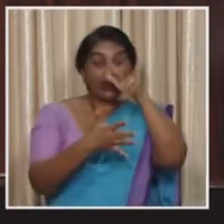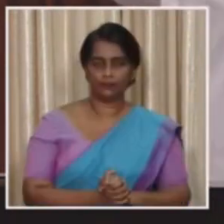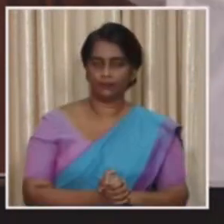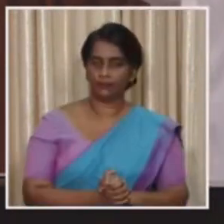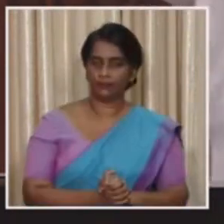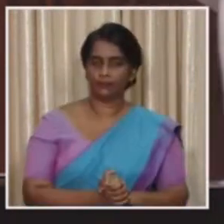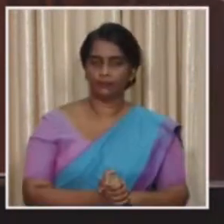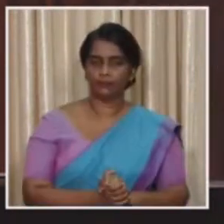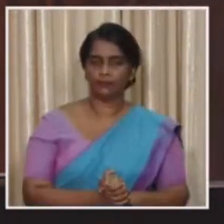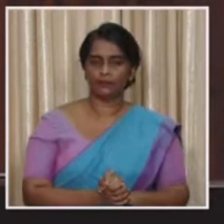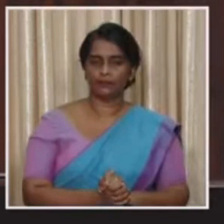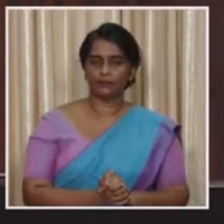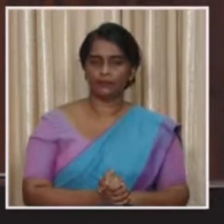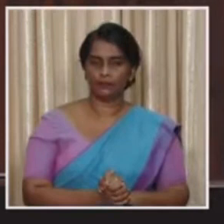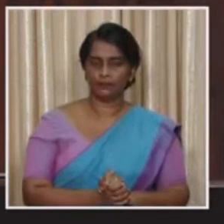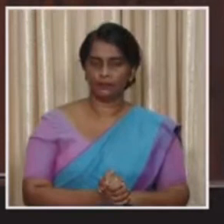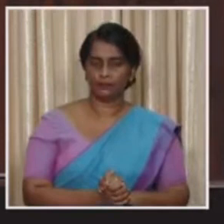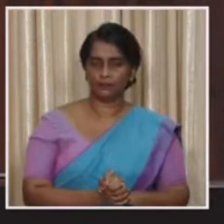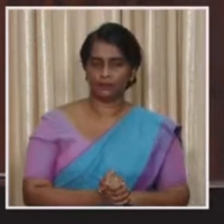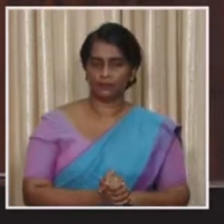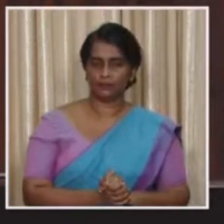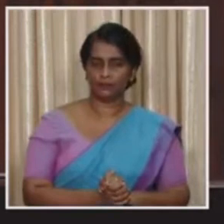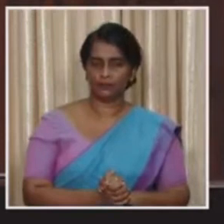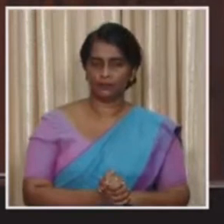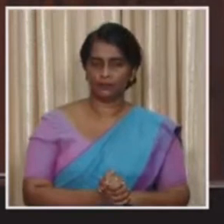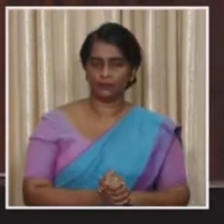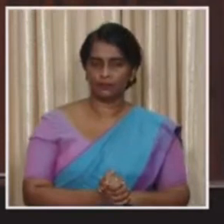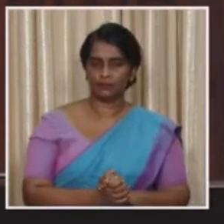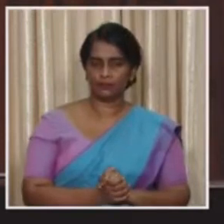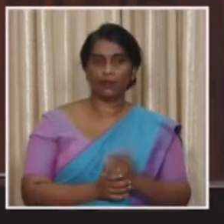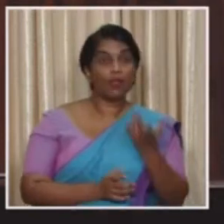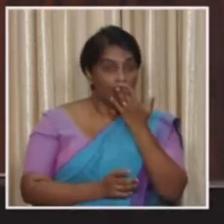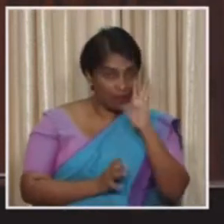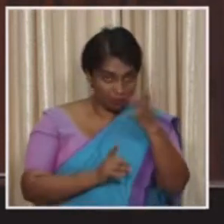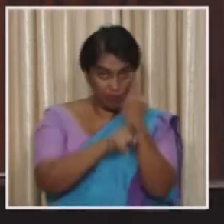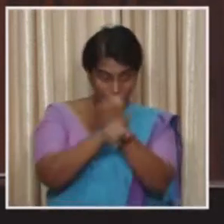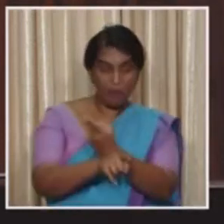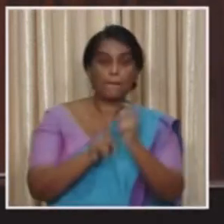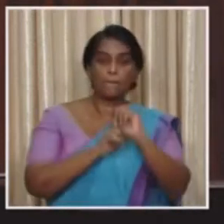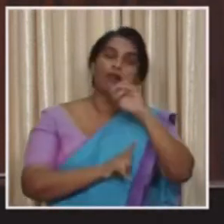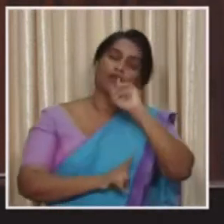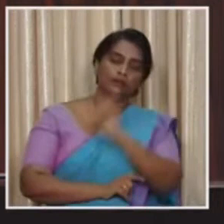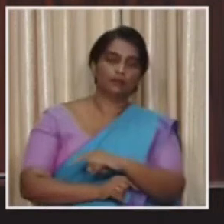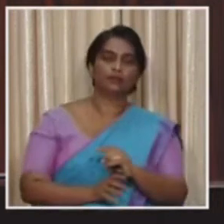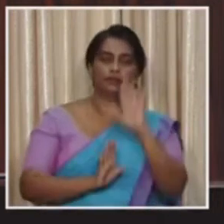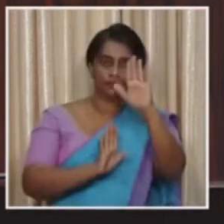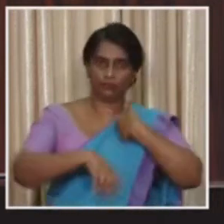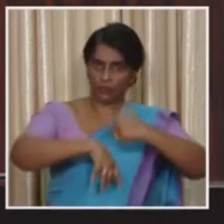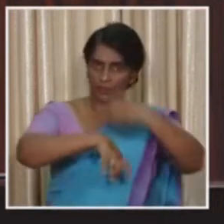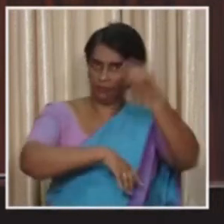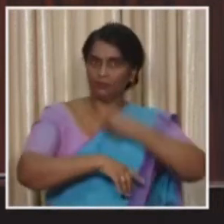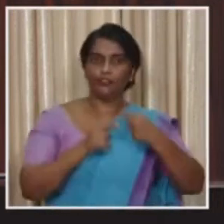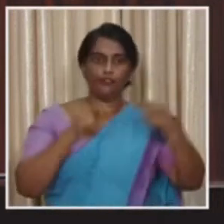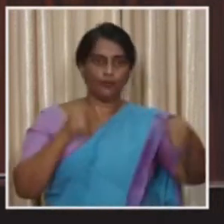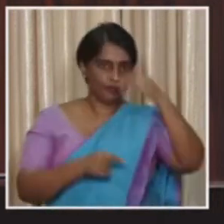තේරුම් ගන්න. ඔබතුමා ඔබතුමාගෙන් ඉගෙන ගන්න සභාවට තියෙනවා නම් කරුණාකරලා කියන තියෙන දේක් කියන්න. කතා නායකතුමා මට අවශ්‍යයි. විපක්ෂ